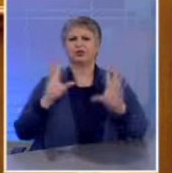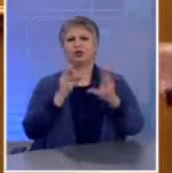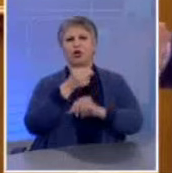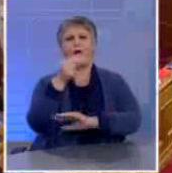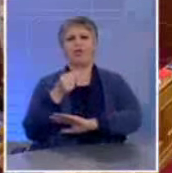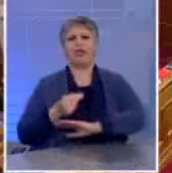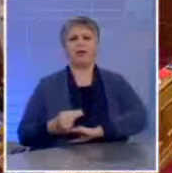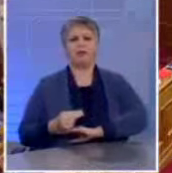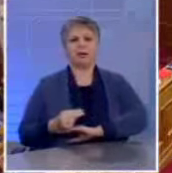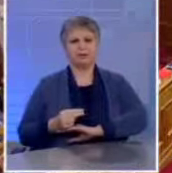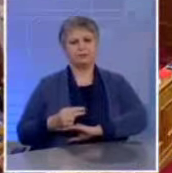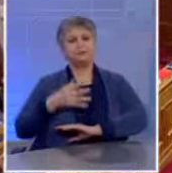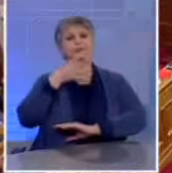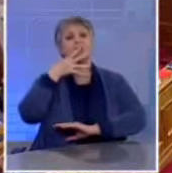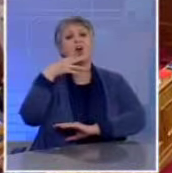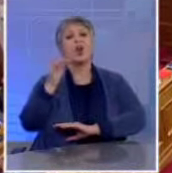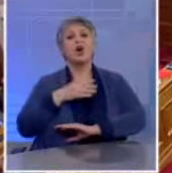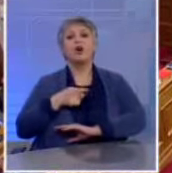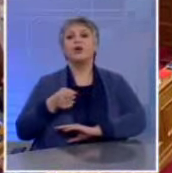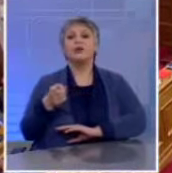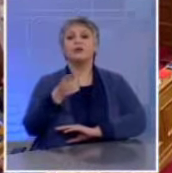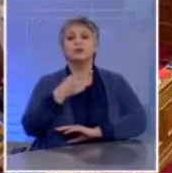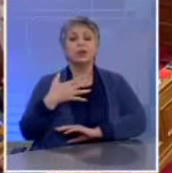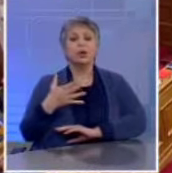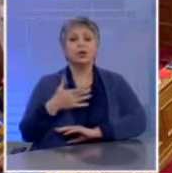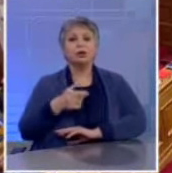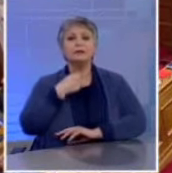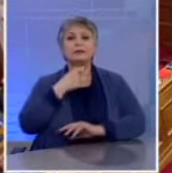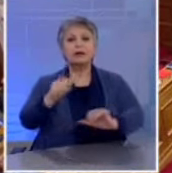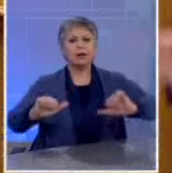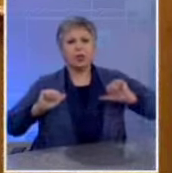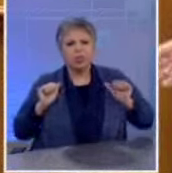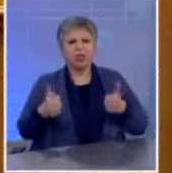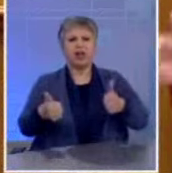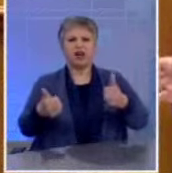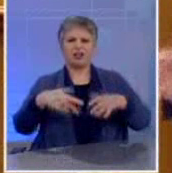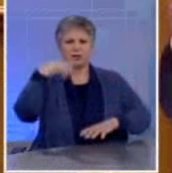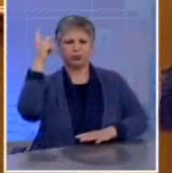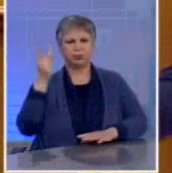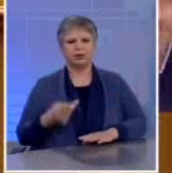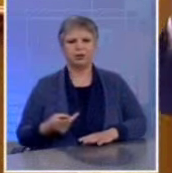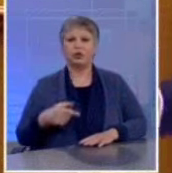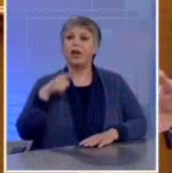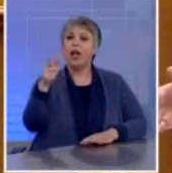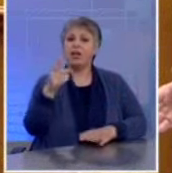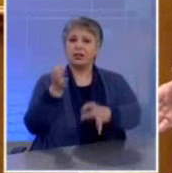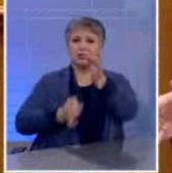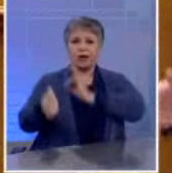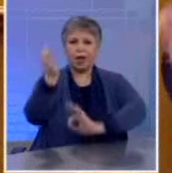Και επειδή θέλει πολύ μεγάλο θράσος, πολύ μεγάλο θράσος να μιλάτε εσείς για παρεμβάσεις στη